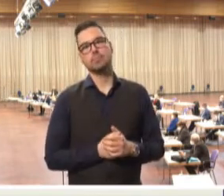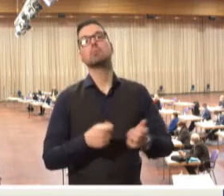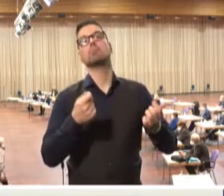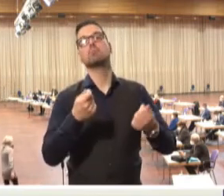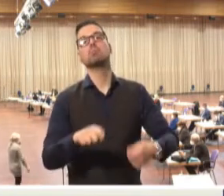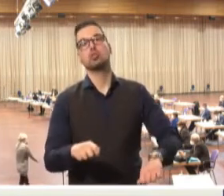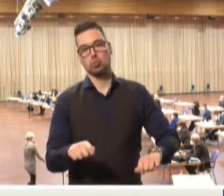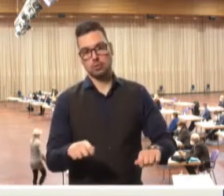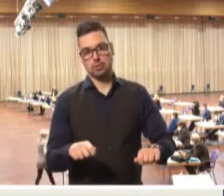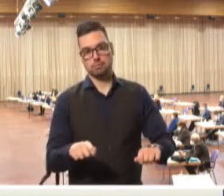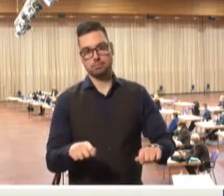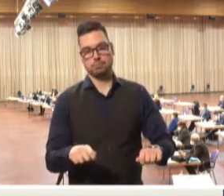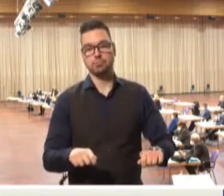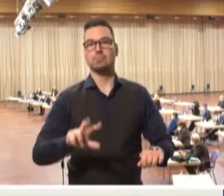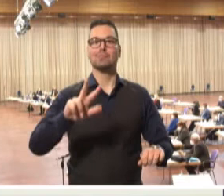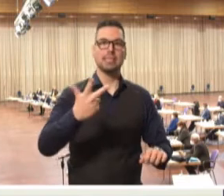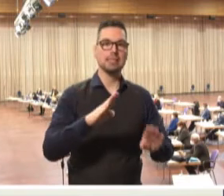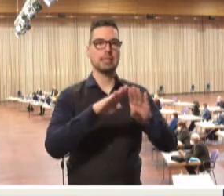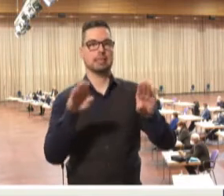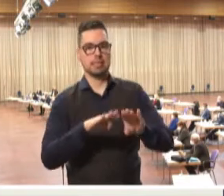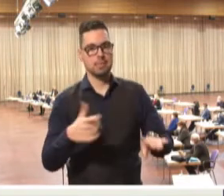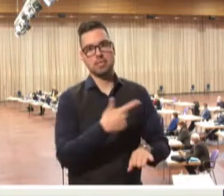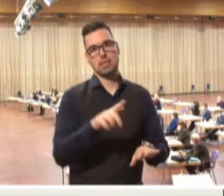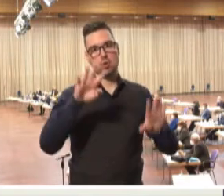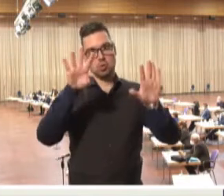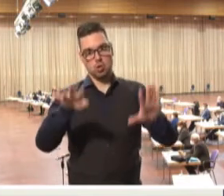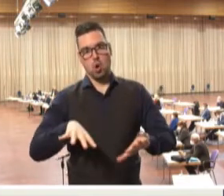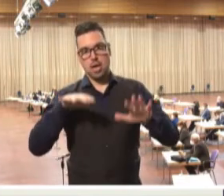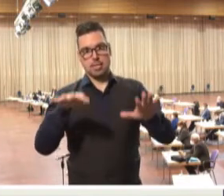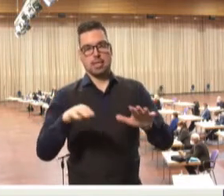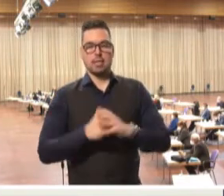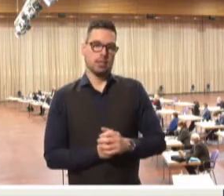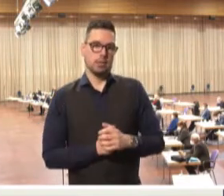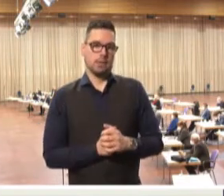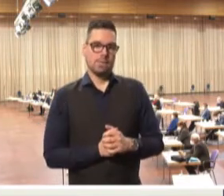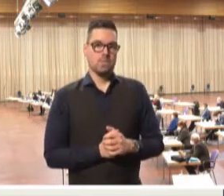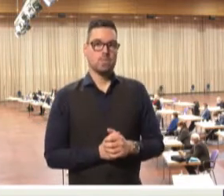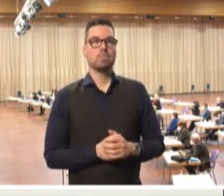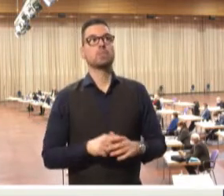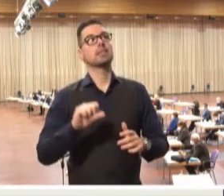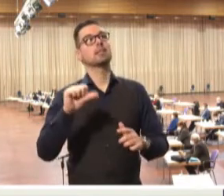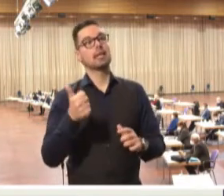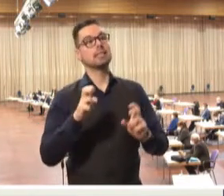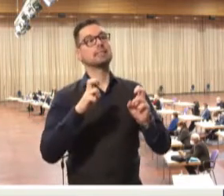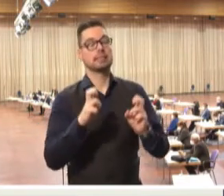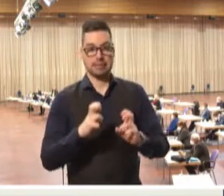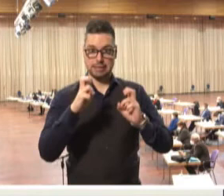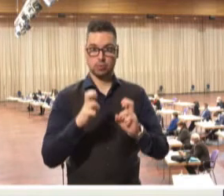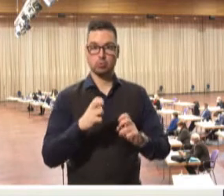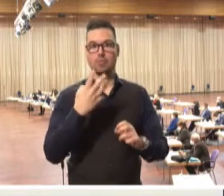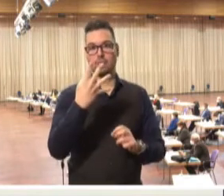Beschluss am 4. Dezember 2019. In der konstituierenden ersten Sitzung des Ausschusses